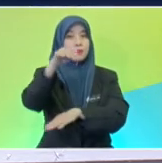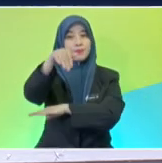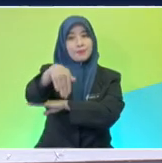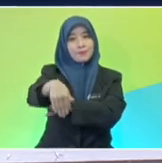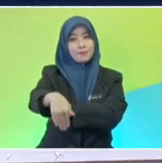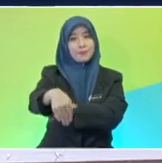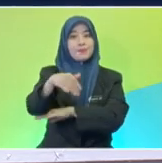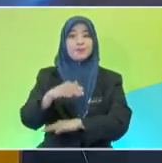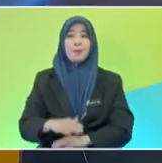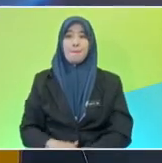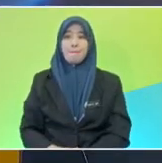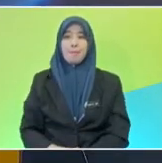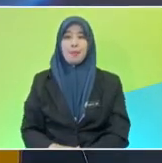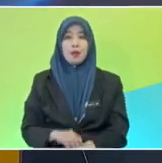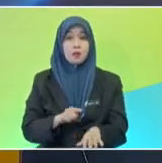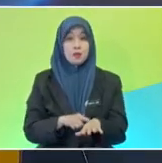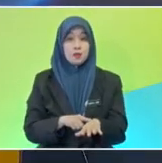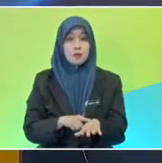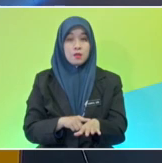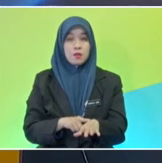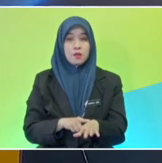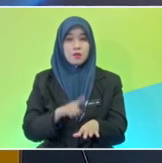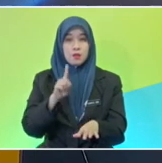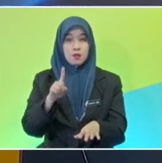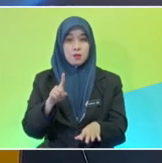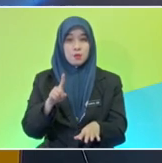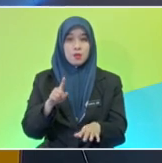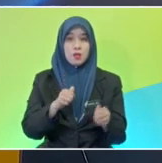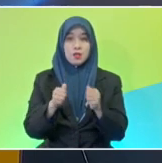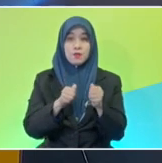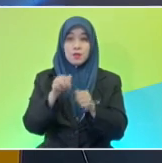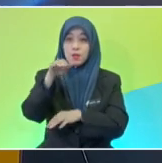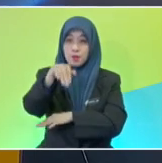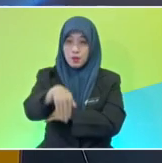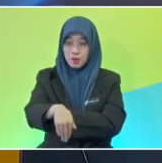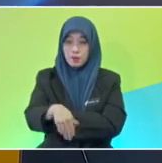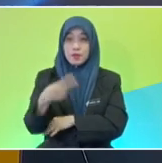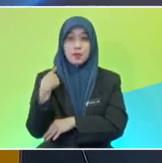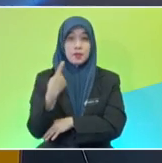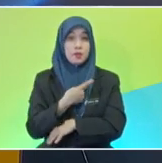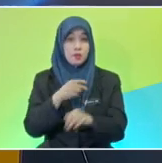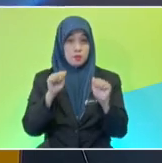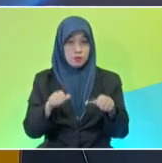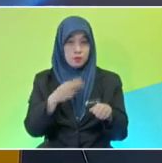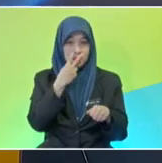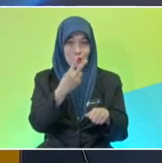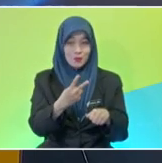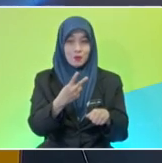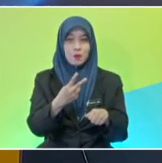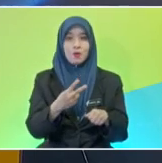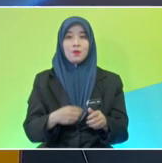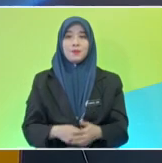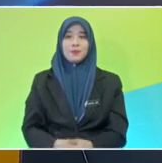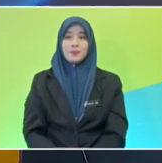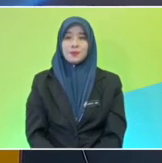malam. Maksudnya cikgu, itu merupakan salah satu aktiviti malam yang kita boleh tengok lah kan. Contohnya macam bunga api kan. Betul. Kita tengok bunga api.